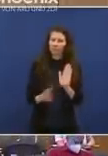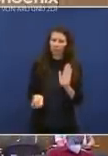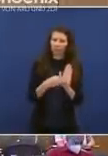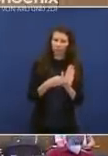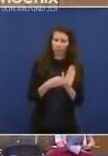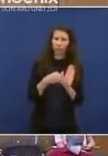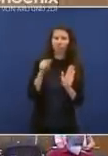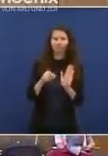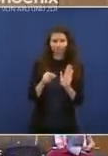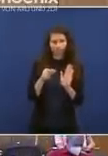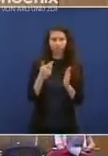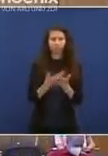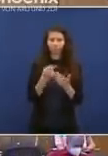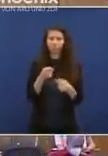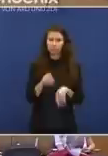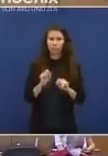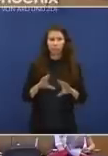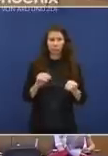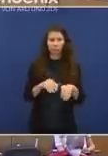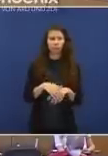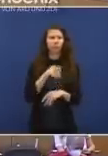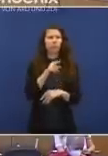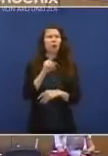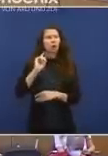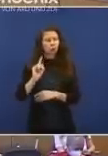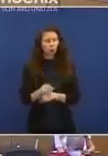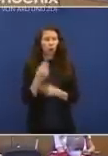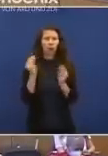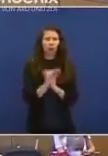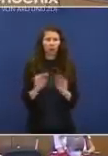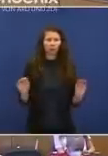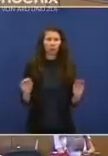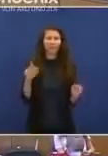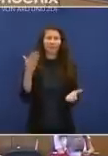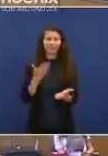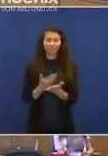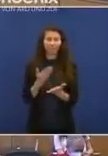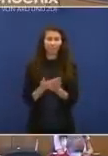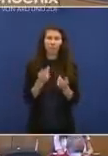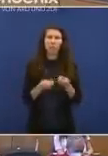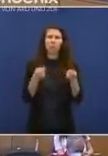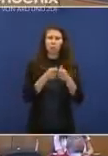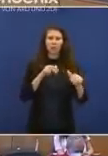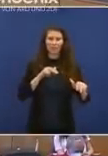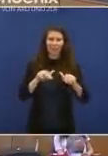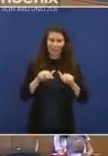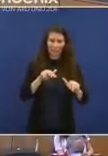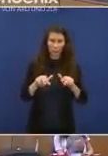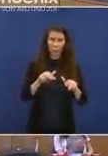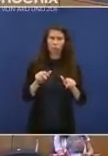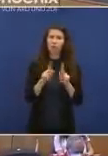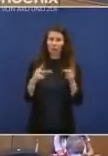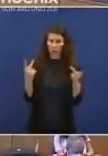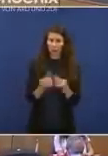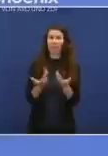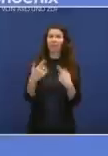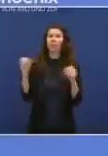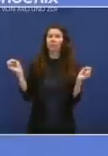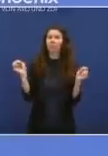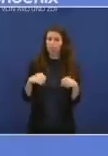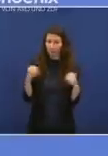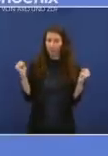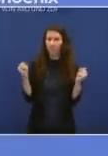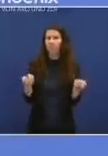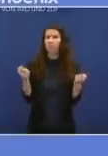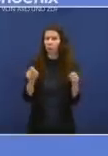Masken eingesetzt werden. Und auf dieser Basis, um es nochmal zu sagen, hat die Bundesregierung das beschlossen im Kabinett, hat